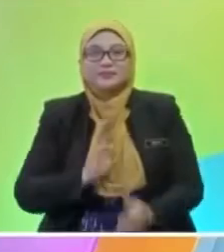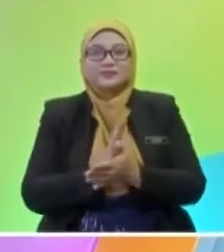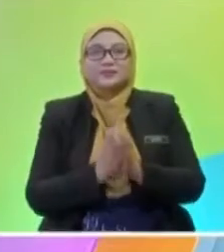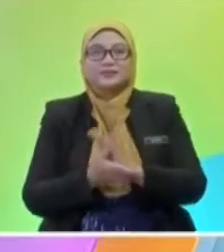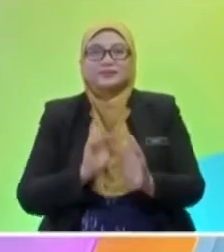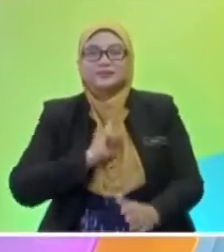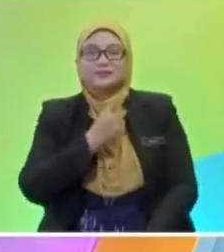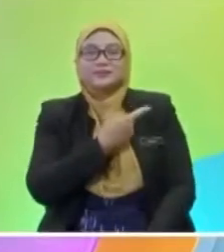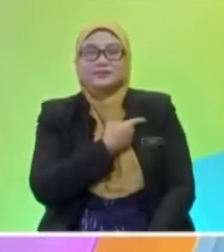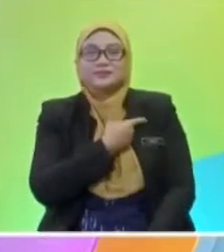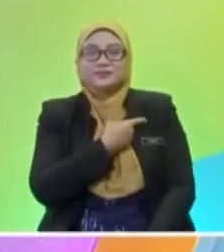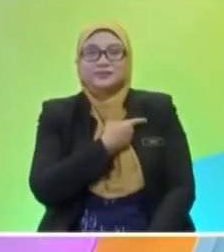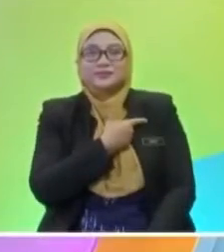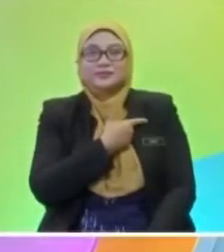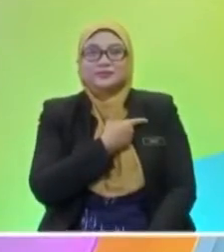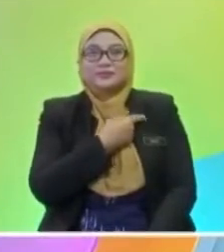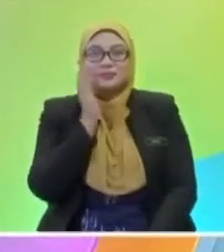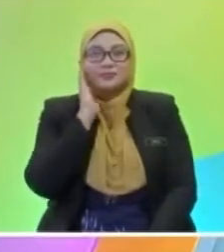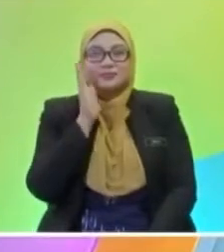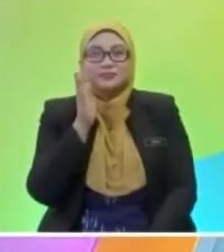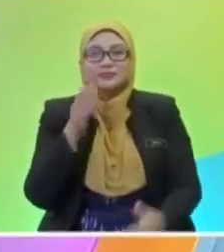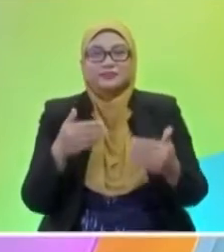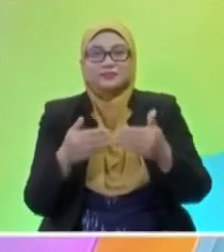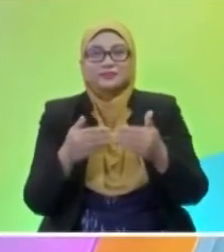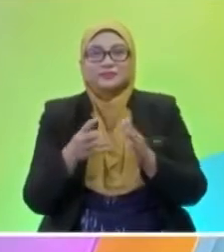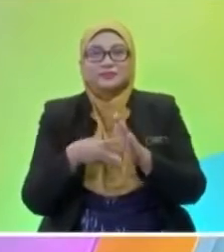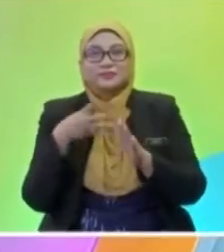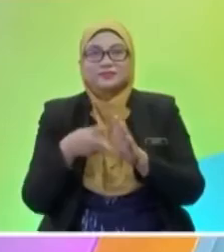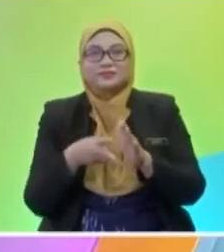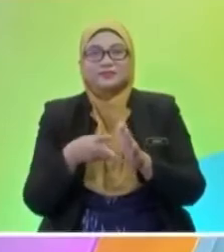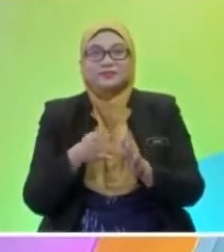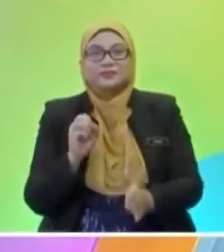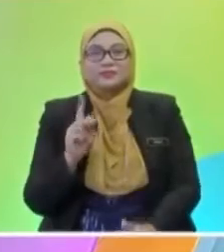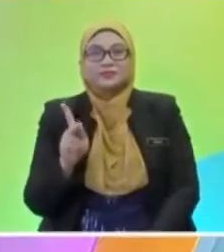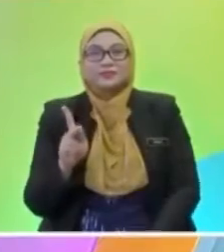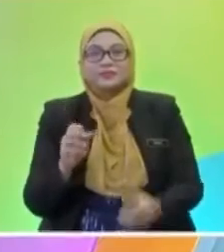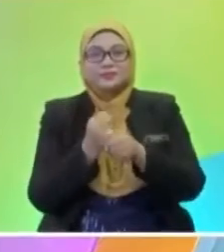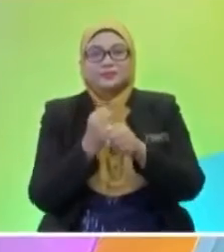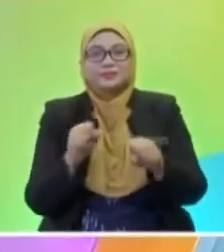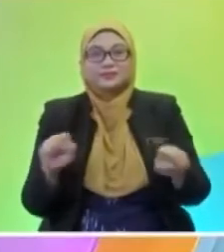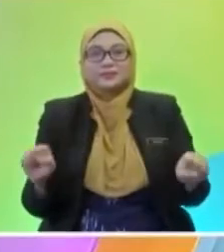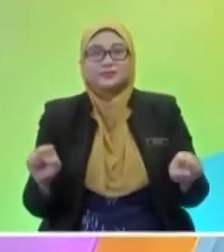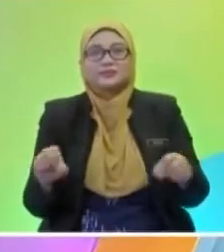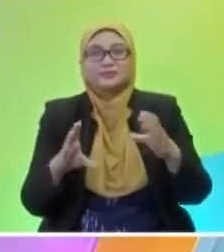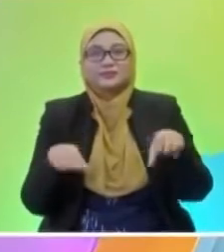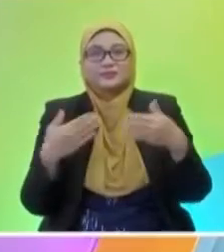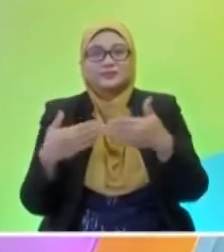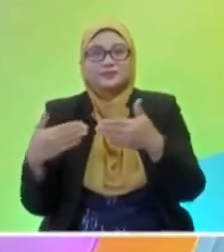dulu. Kita dah jalur wayar. Okey. Okey, selesai buat penyambungan